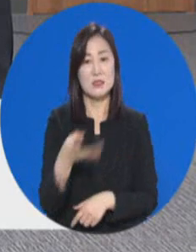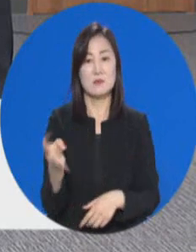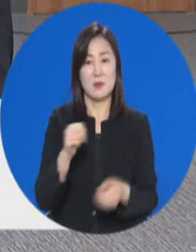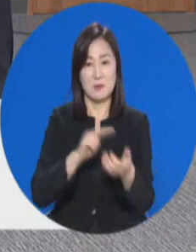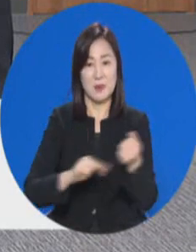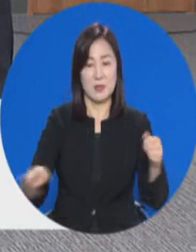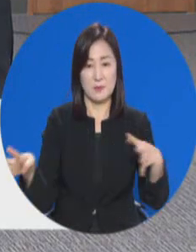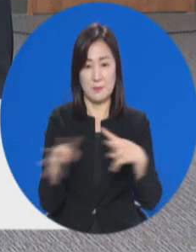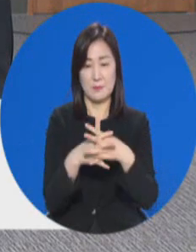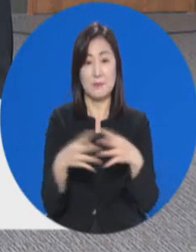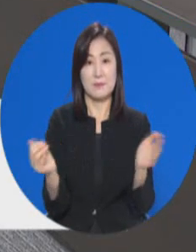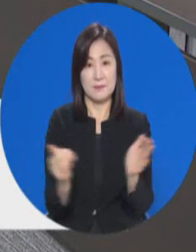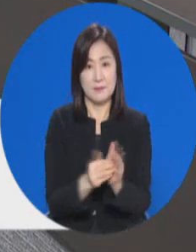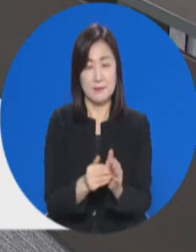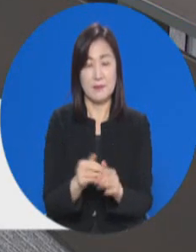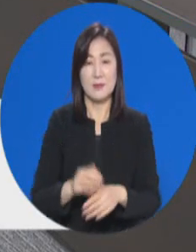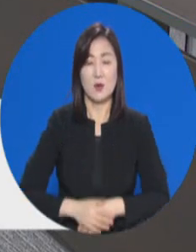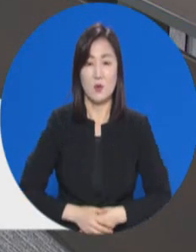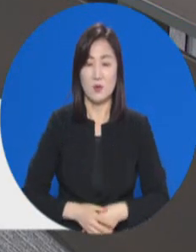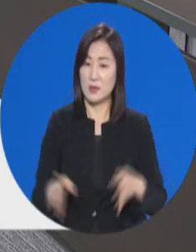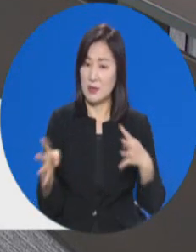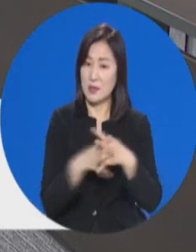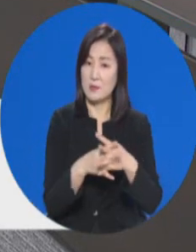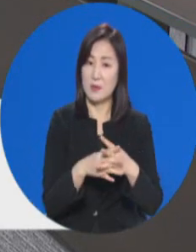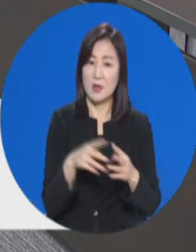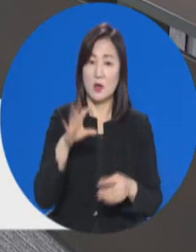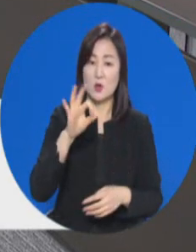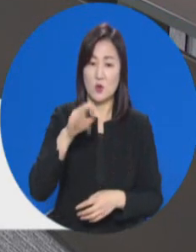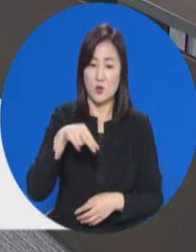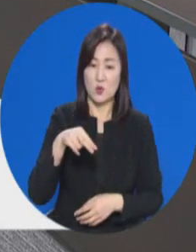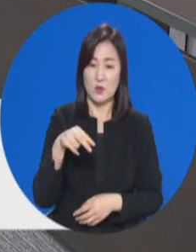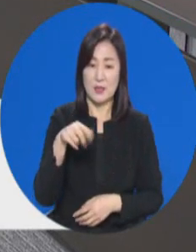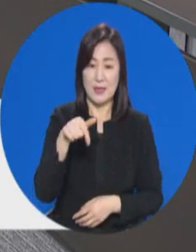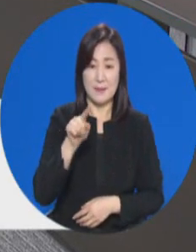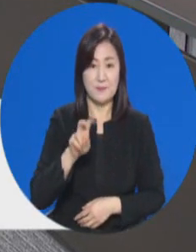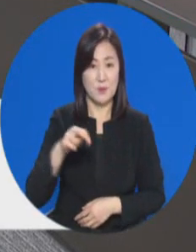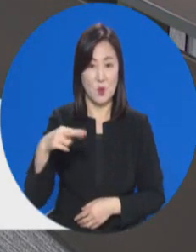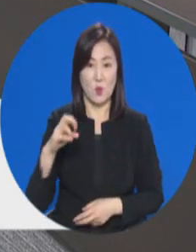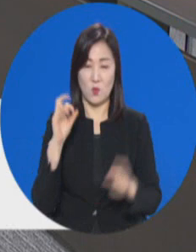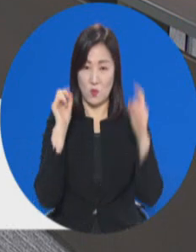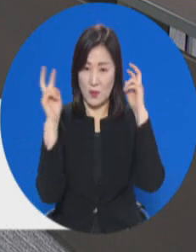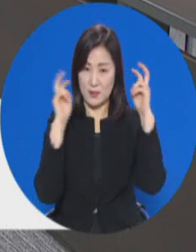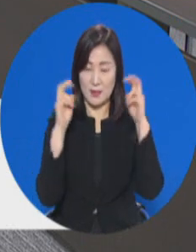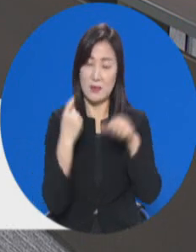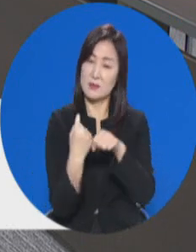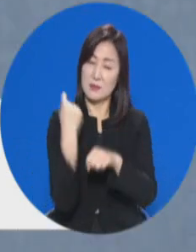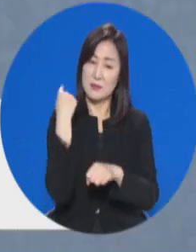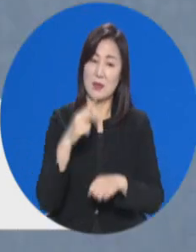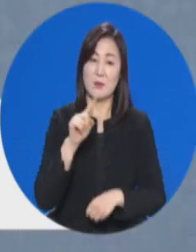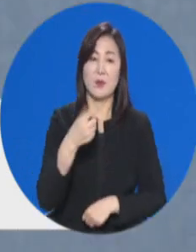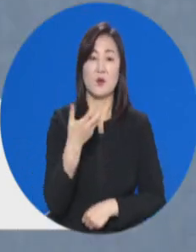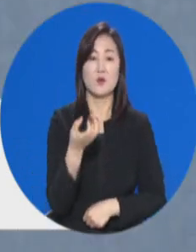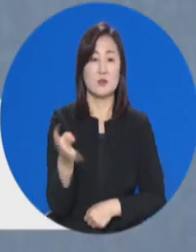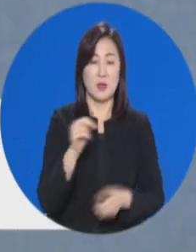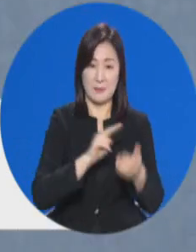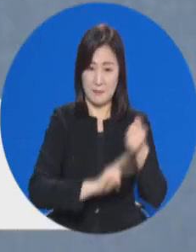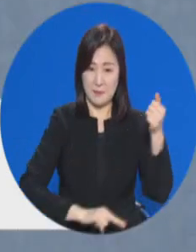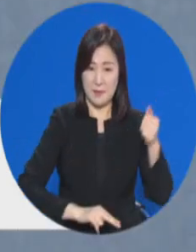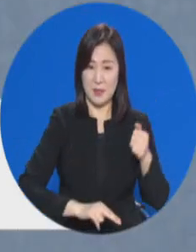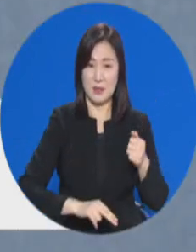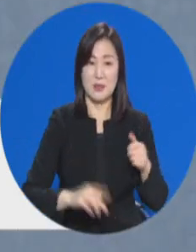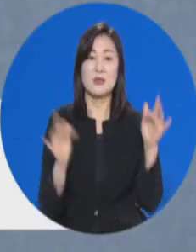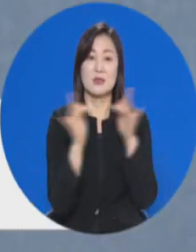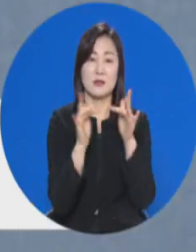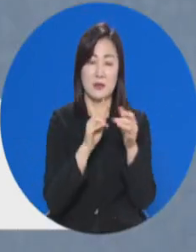했습니다. 오늘 공군과 협약을 체결한 유한회사 감동은 지난해 190억 원의 매출을 올린 농산물